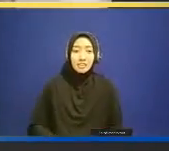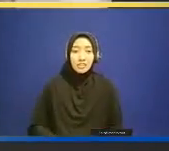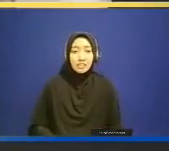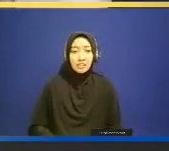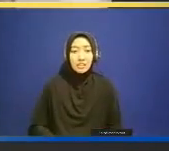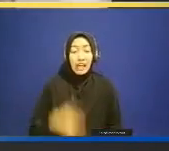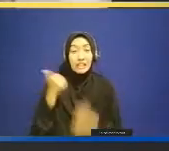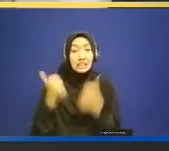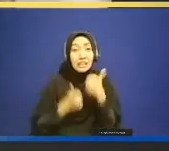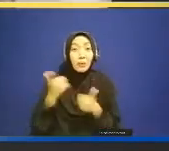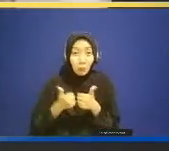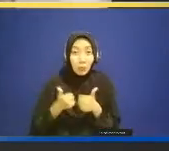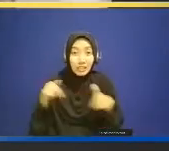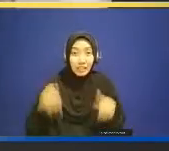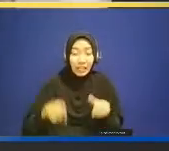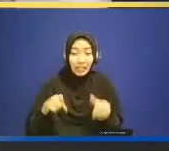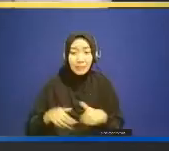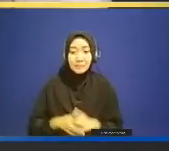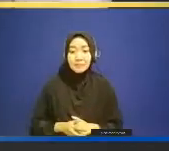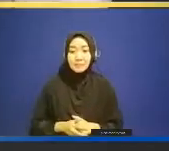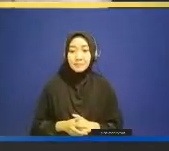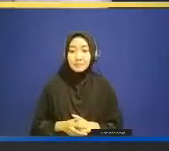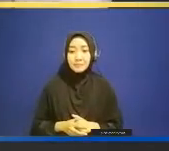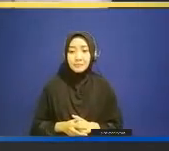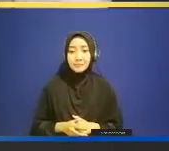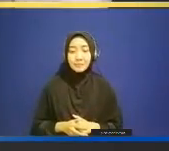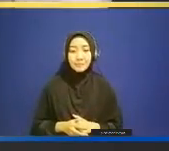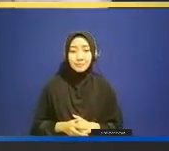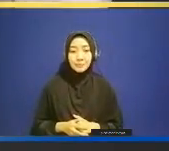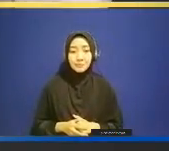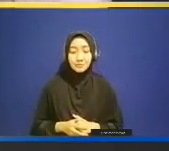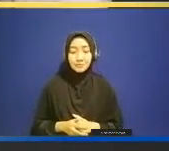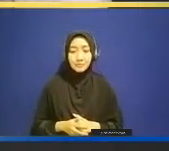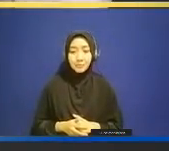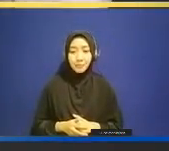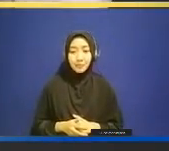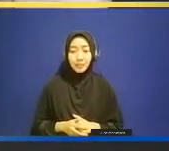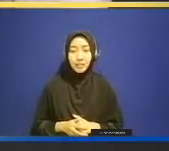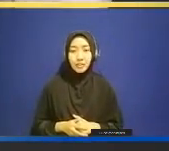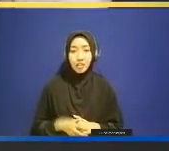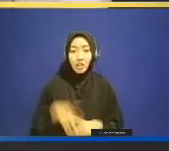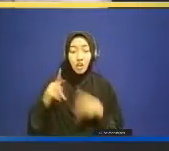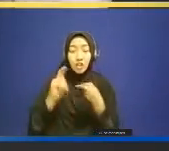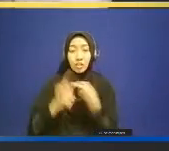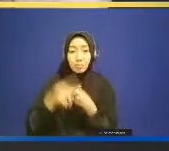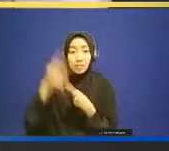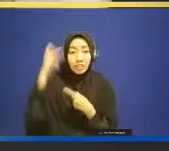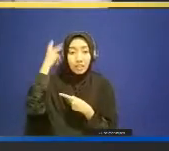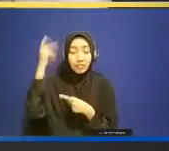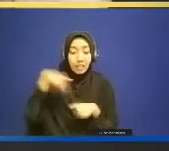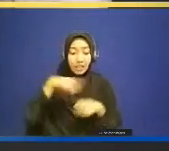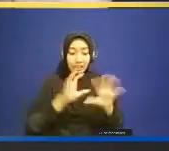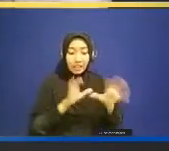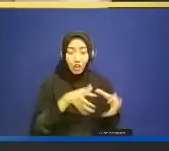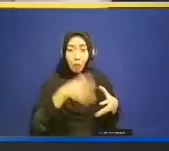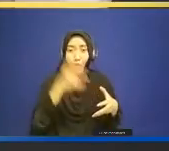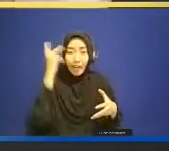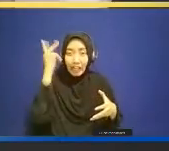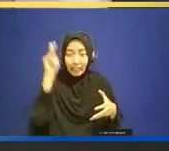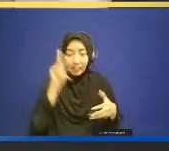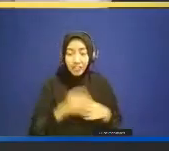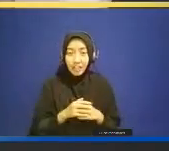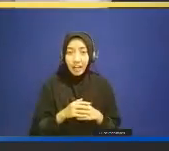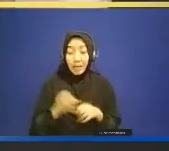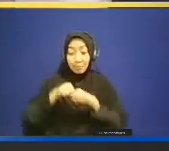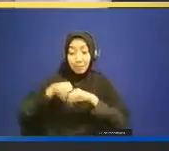malah jadi seru banget gitu ya sekarang jadi www.jadiqq.org kreatif ya kerasa degeneratif ini Justru dengan